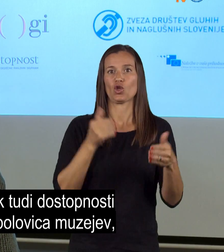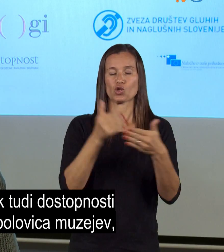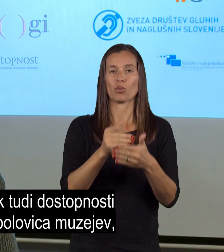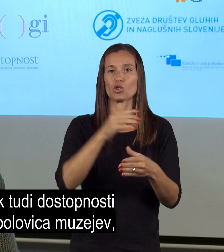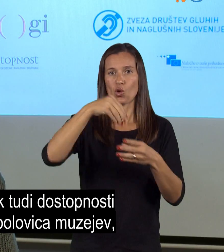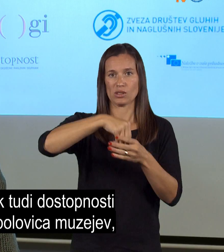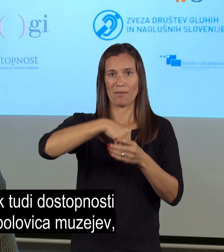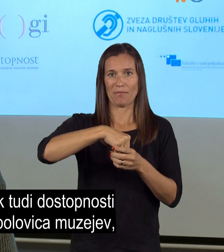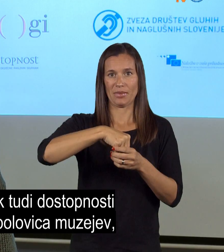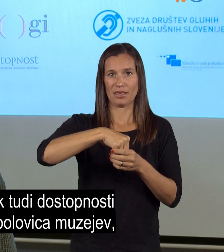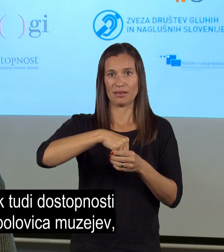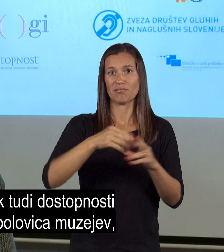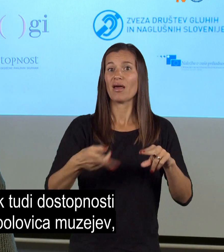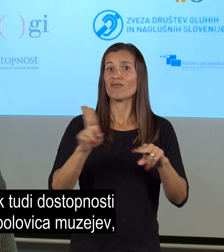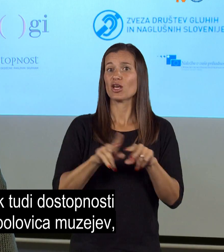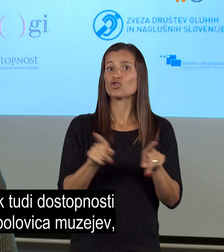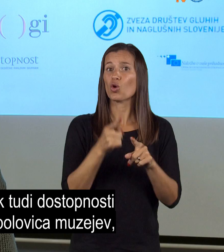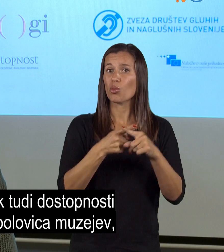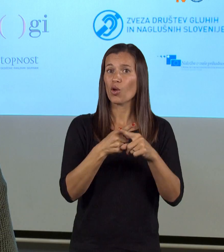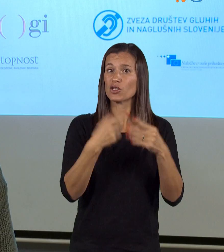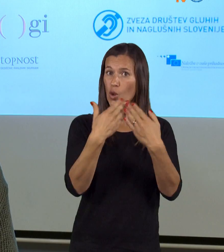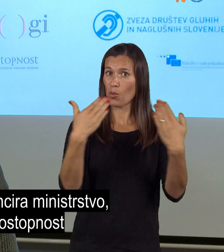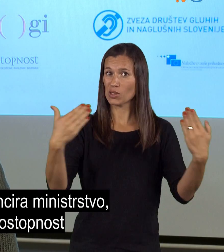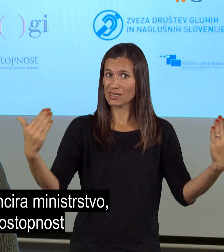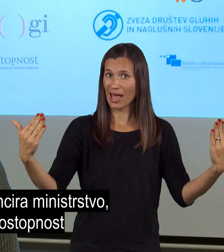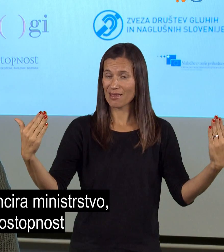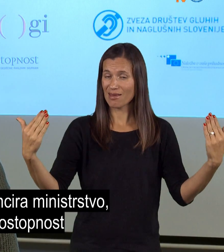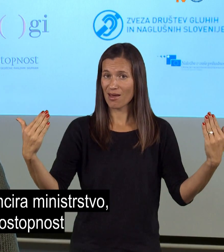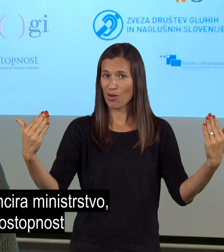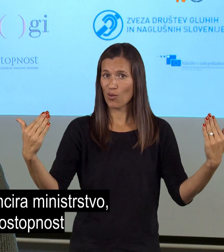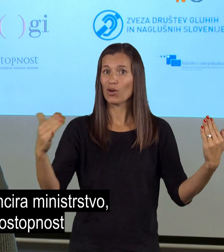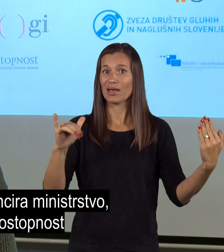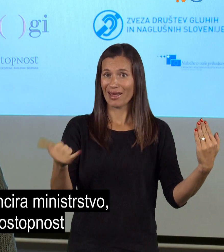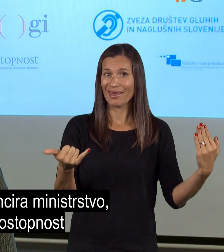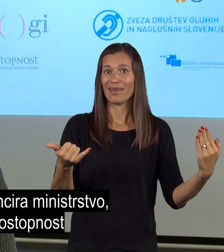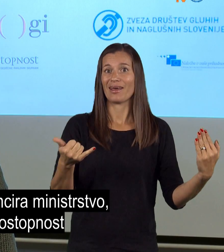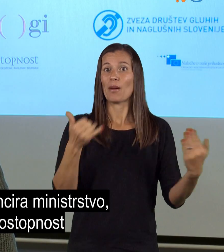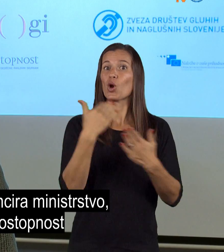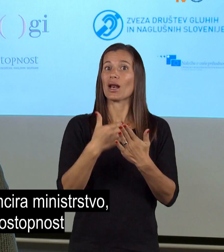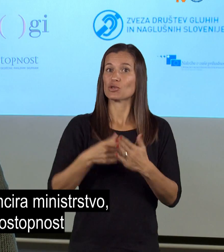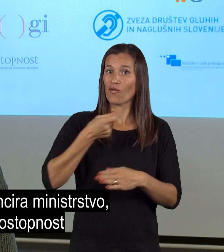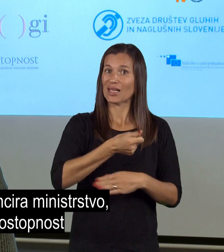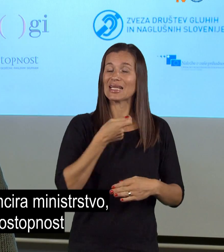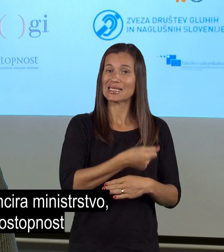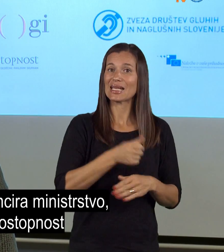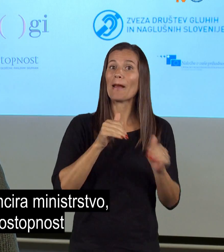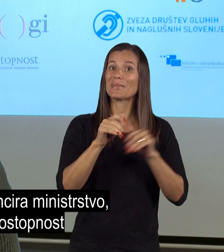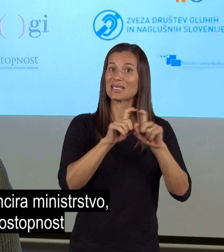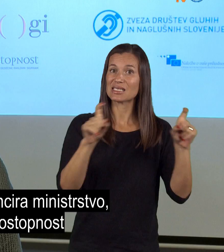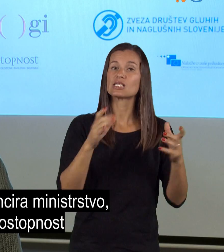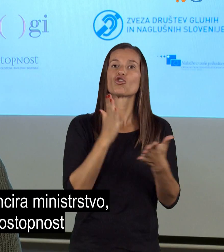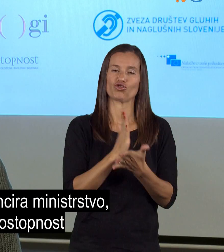do vsebin, saj več kot polovica muzejev, ki jih programsko financira ministrstvo, že